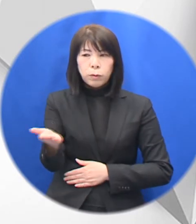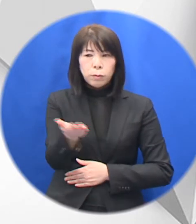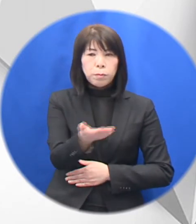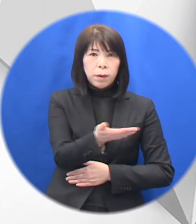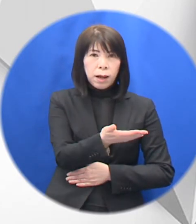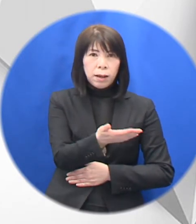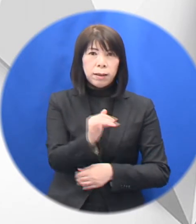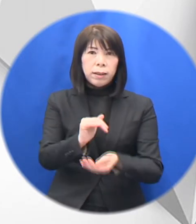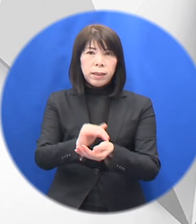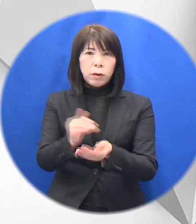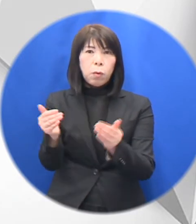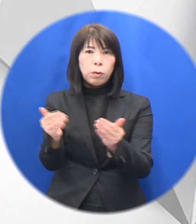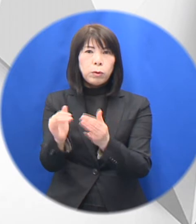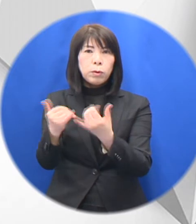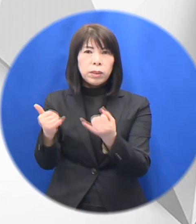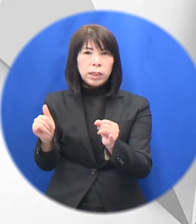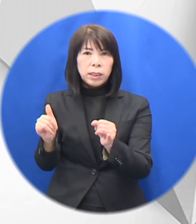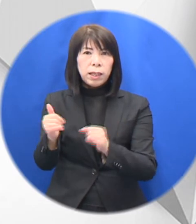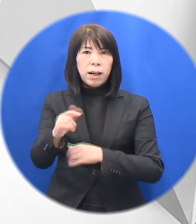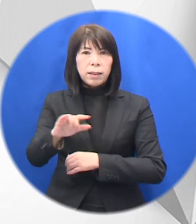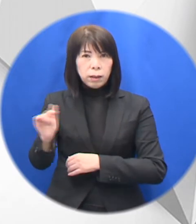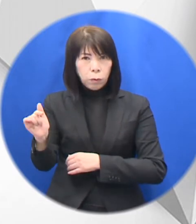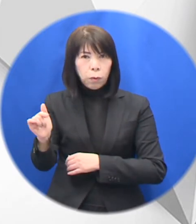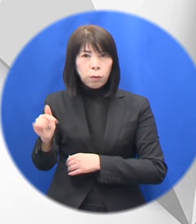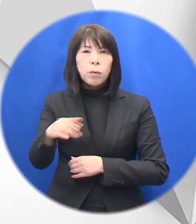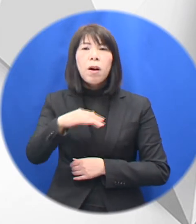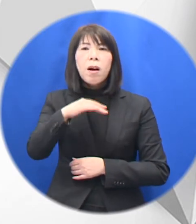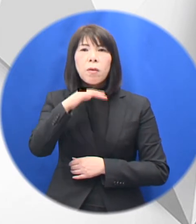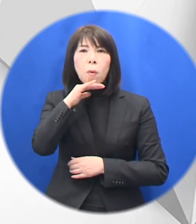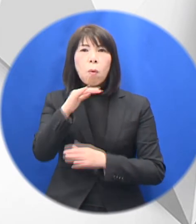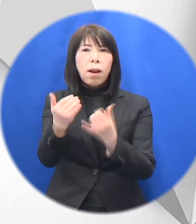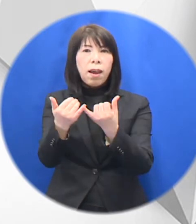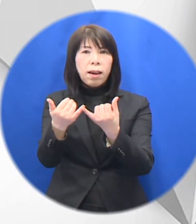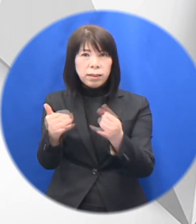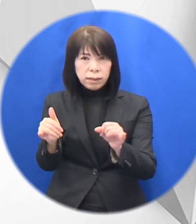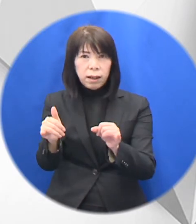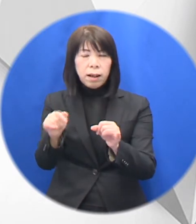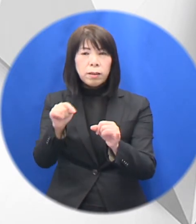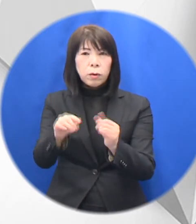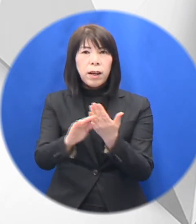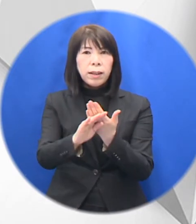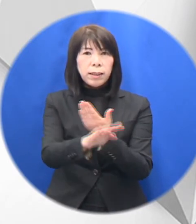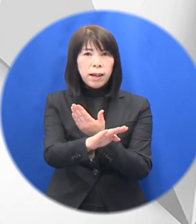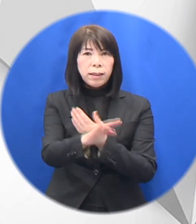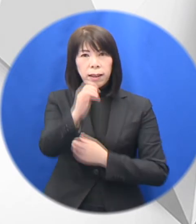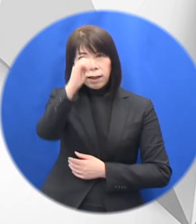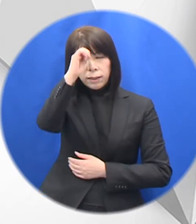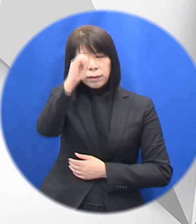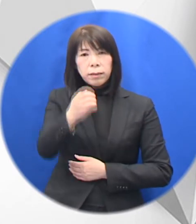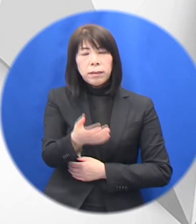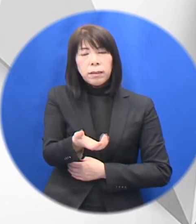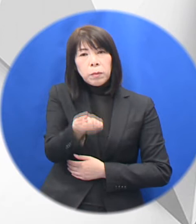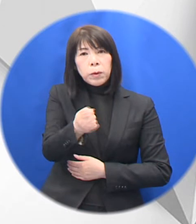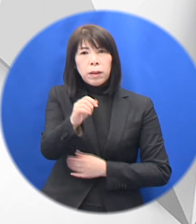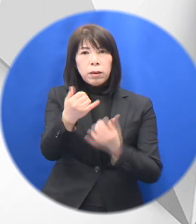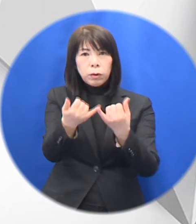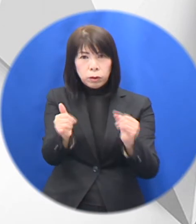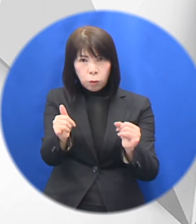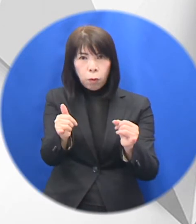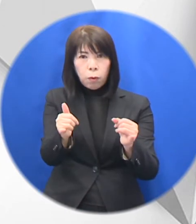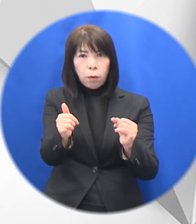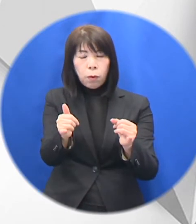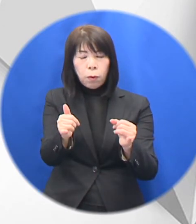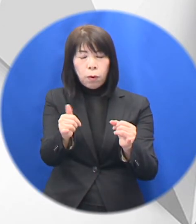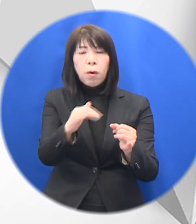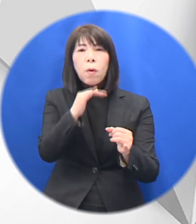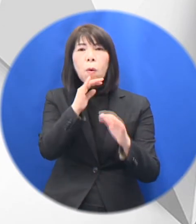療従事者など高齢者、高齢者以外で基礎疾患を有する方や